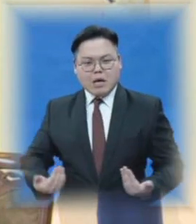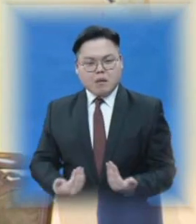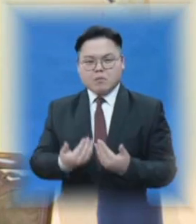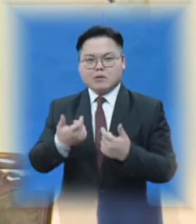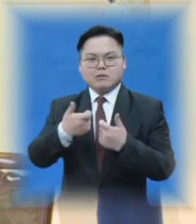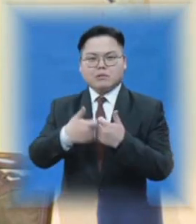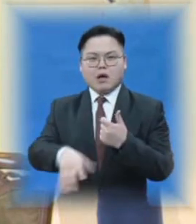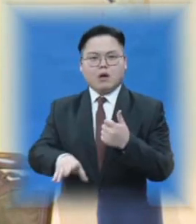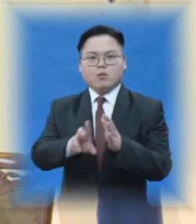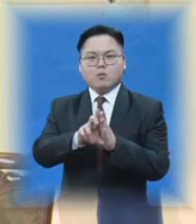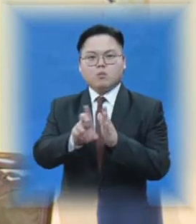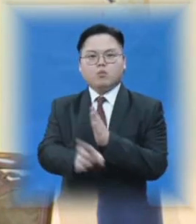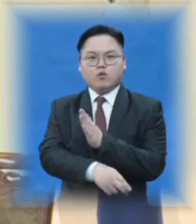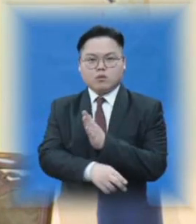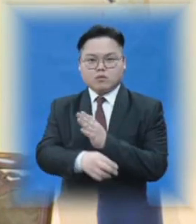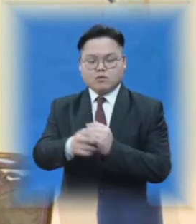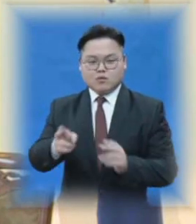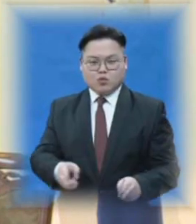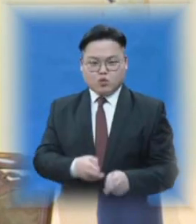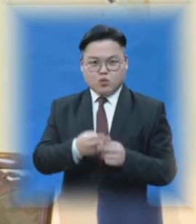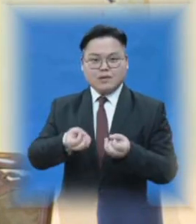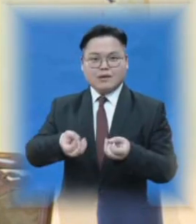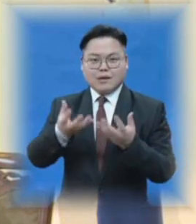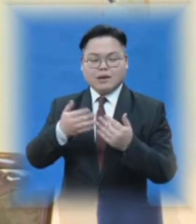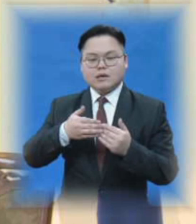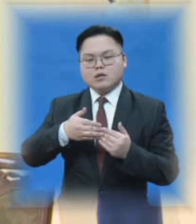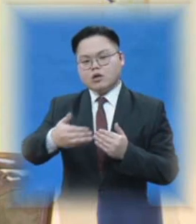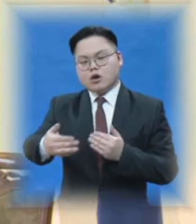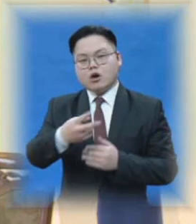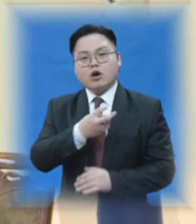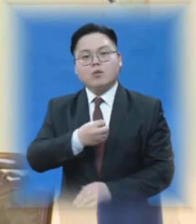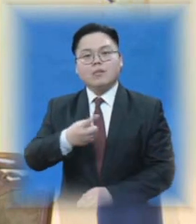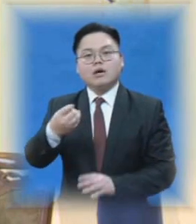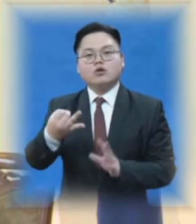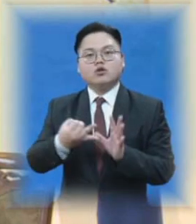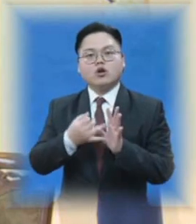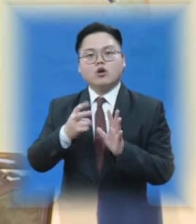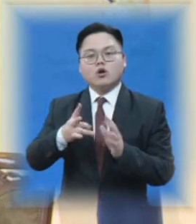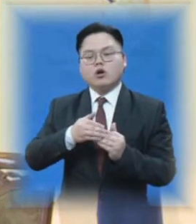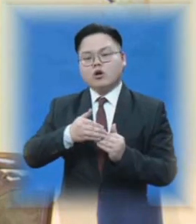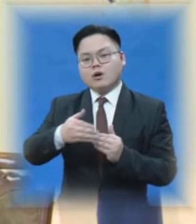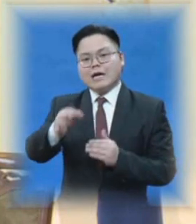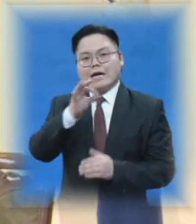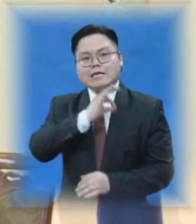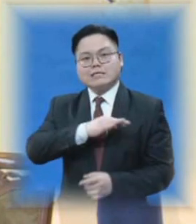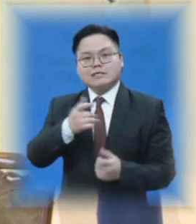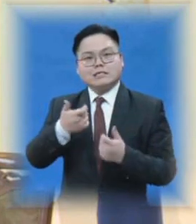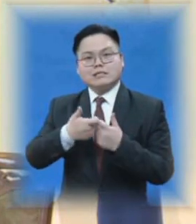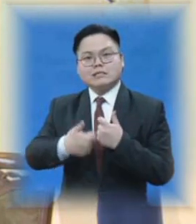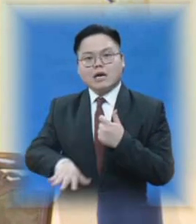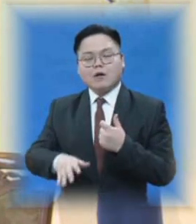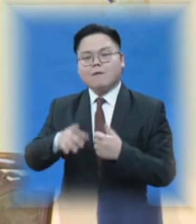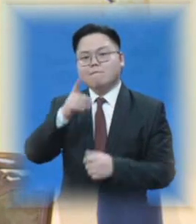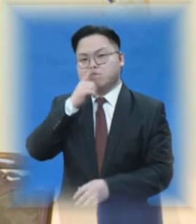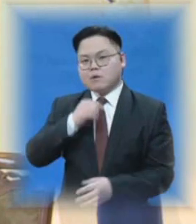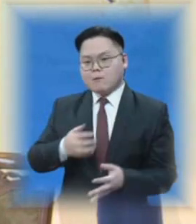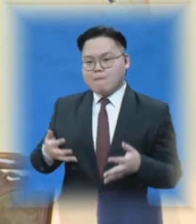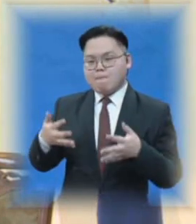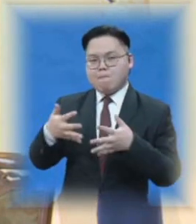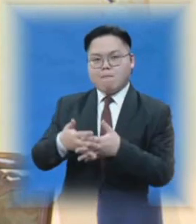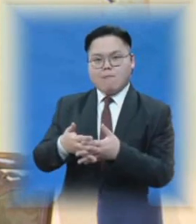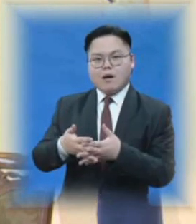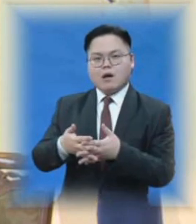гэсэн дүгнэлт гарсан байна. Ингээд өмнөөс хойш 2017 оноос хойш ашиглалтын шаардлагын орон сууцны барилгыг